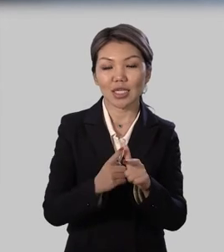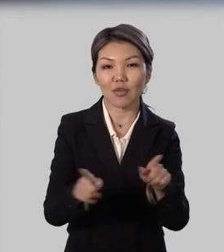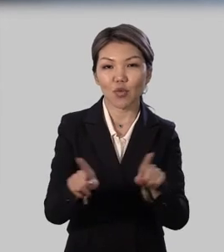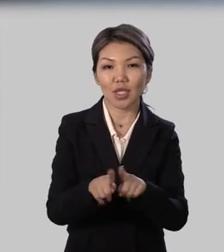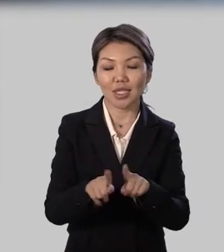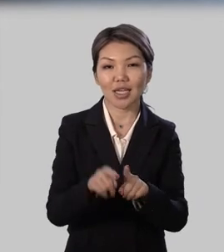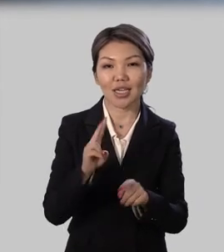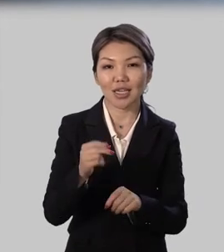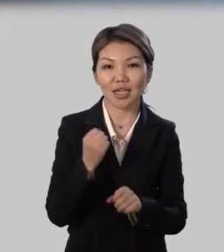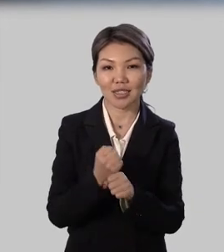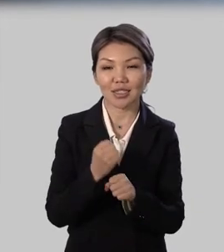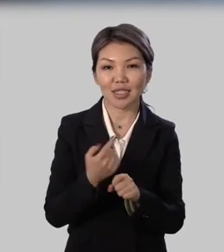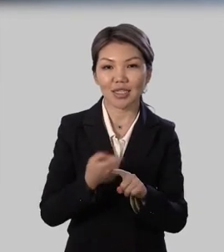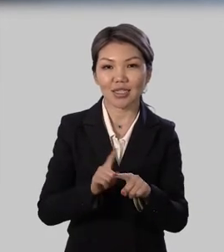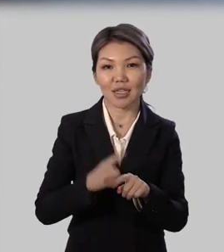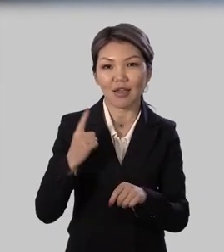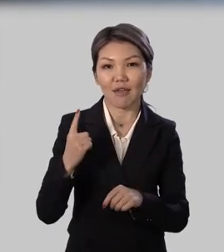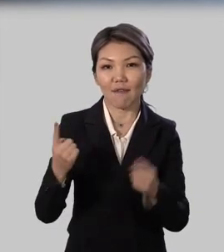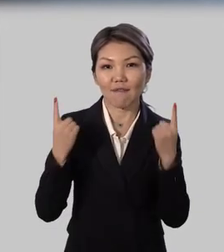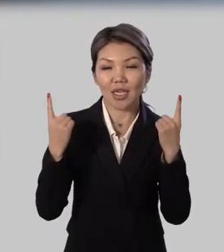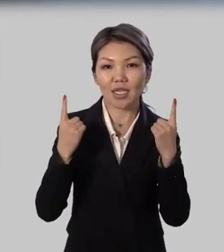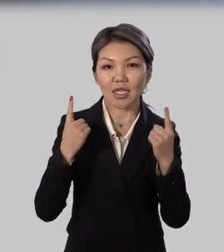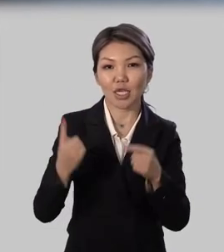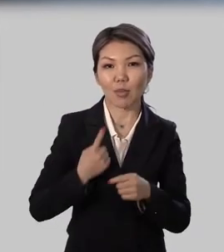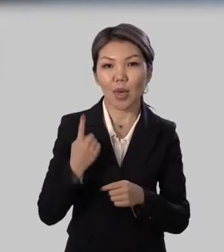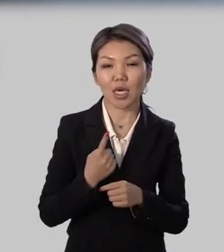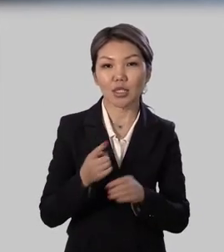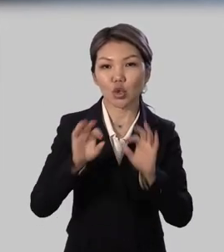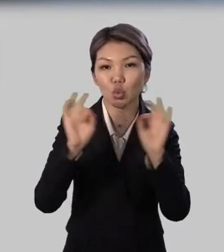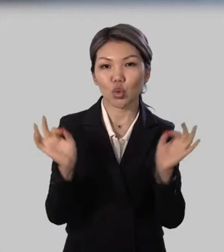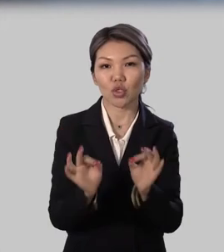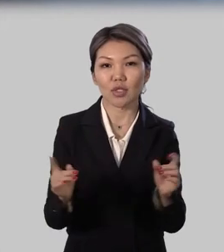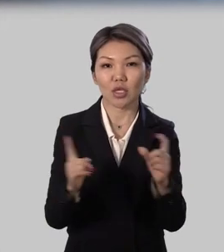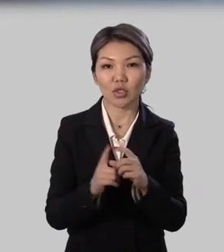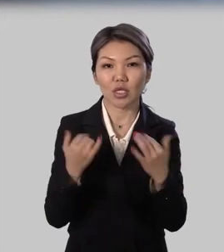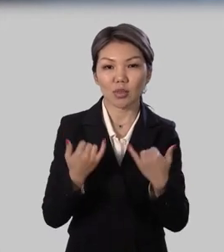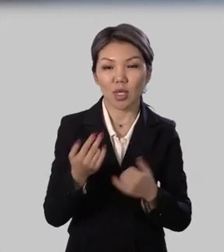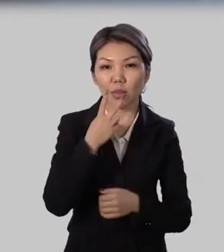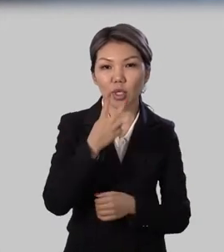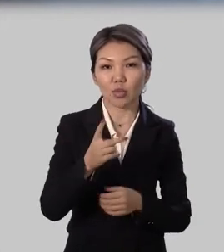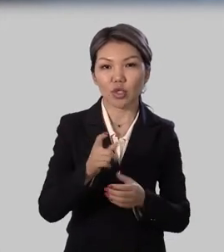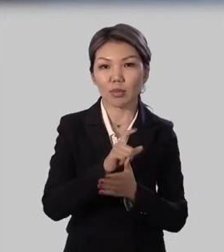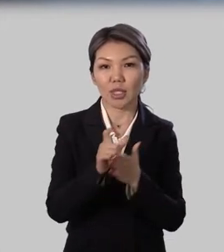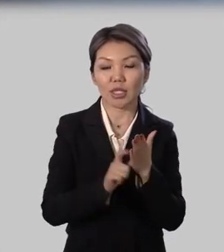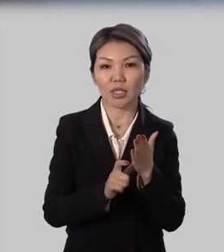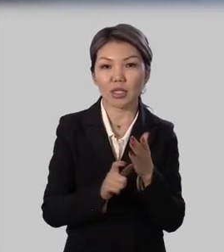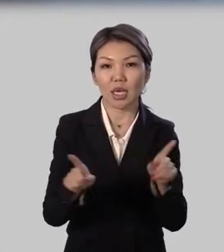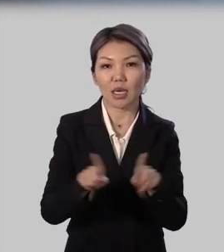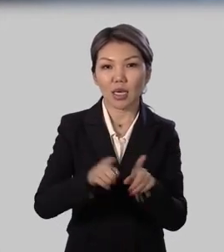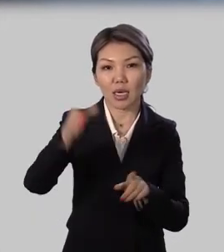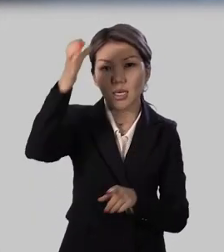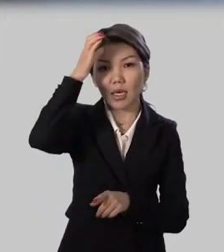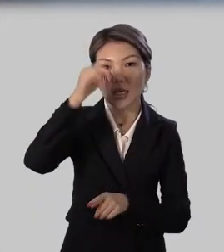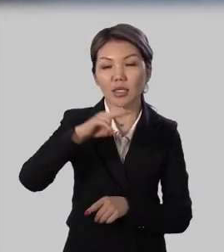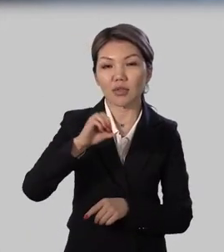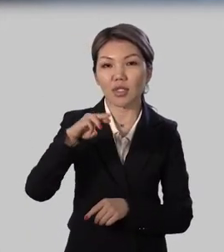это великий мастер художественного слова теперь посмотрим на стихотворение как лингвист и и